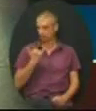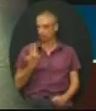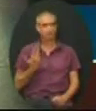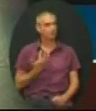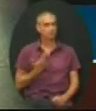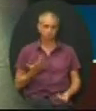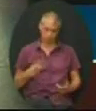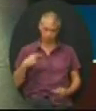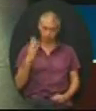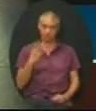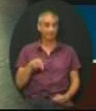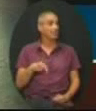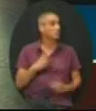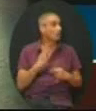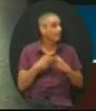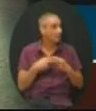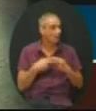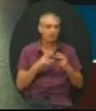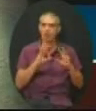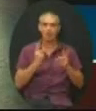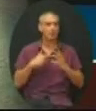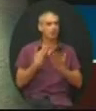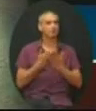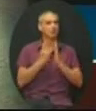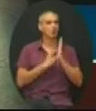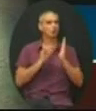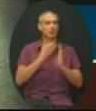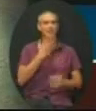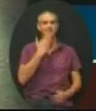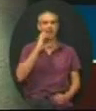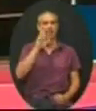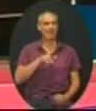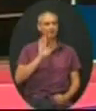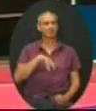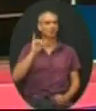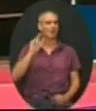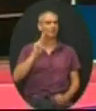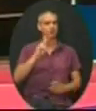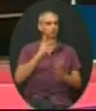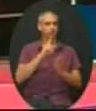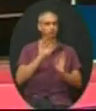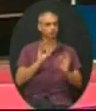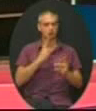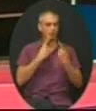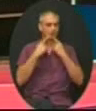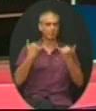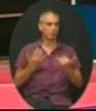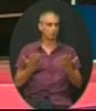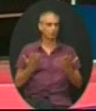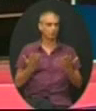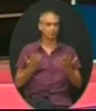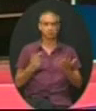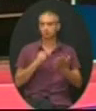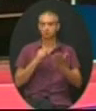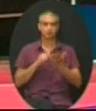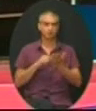מתי? ביום רביעי. יום רביעי הקרוב. למה הצעת החוק של ישראל כץ ושל יואב קיש לא נדונה היום?